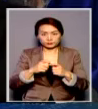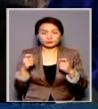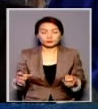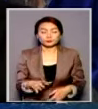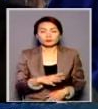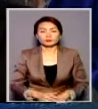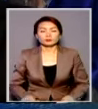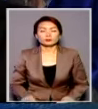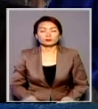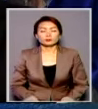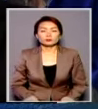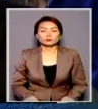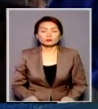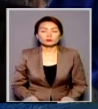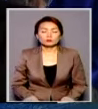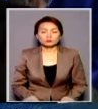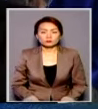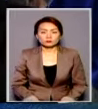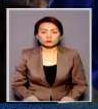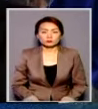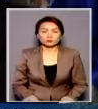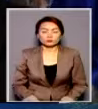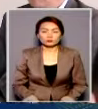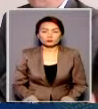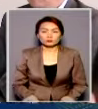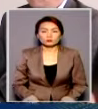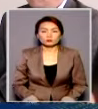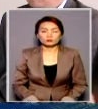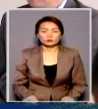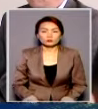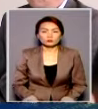жеткізді. Дана Төлеген, Қазбек Айтқалиев, Атырау арнасы, Махамбет ауданынан.